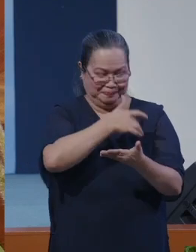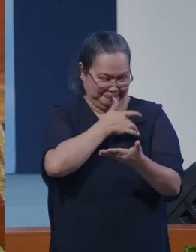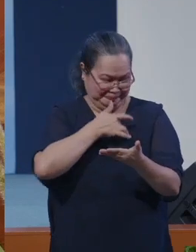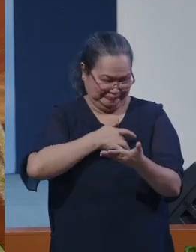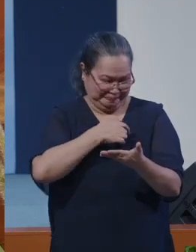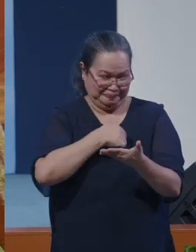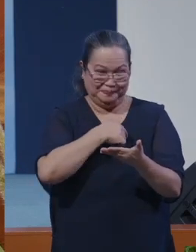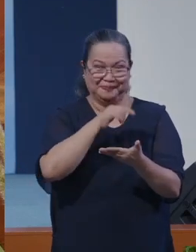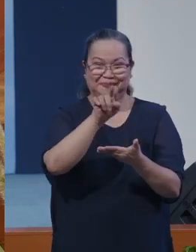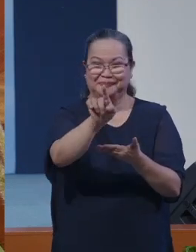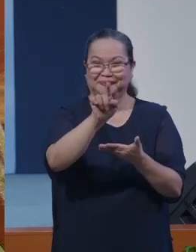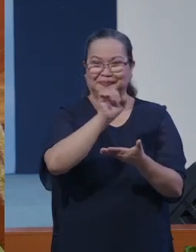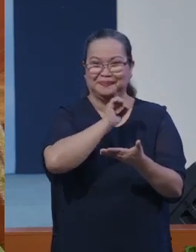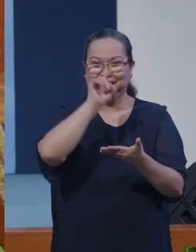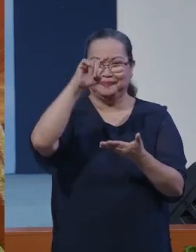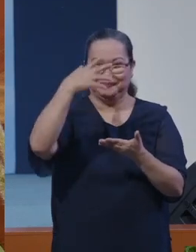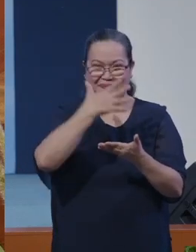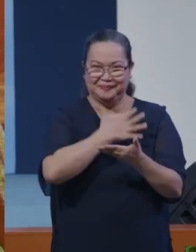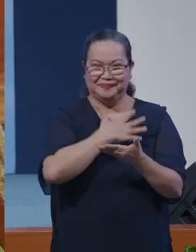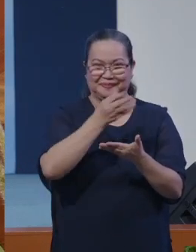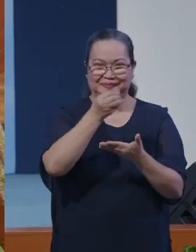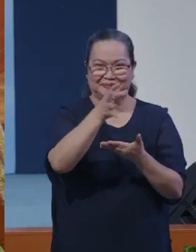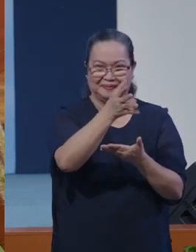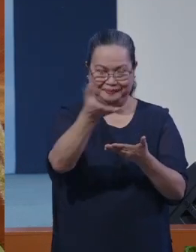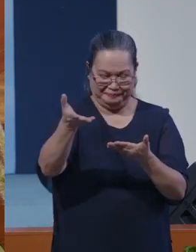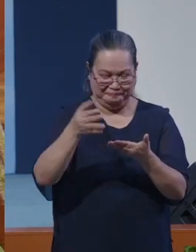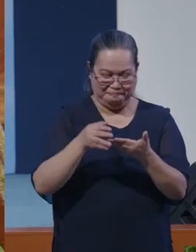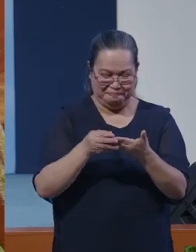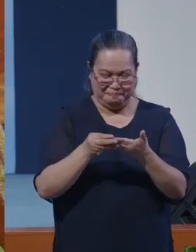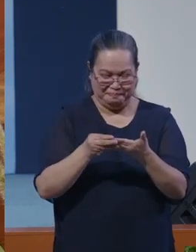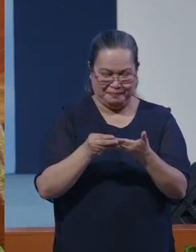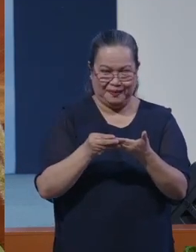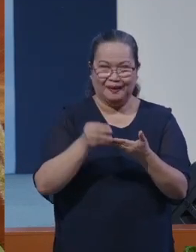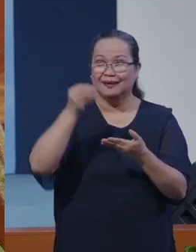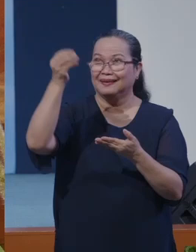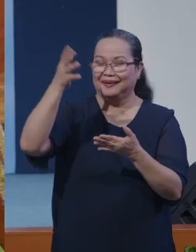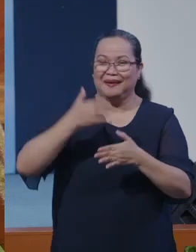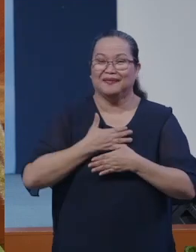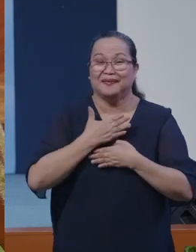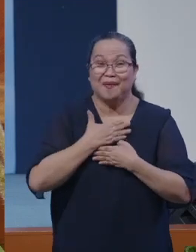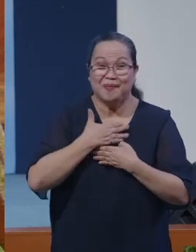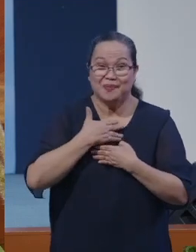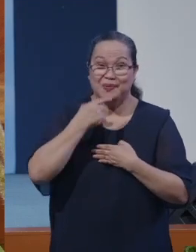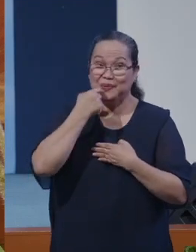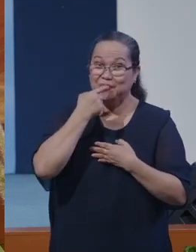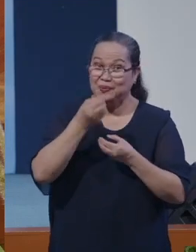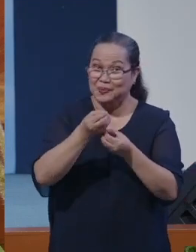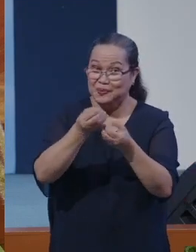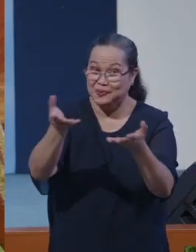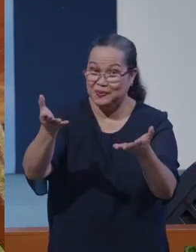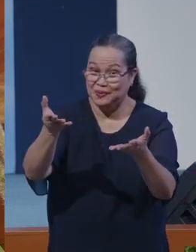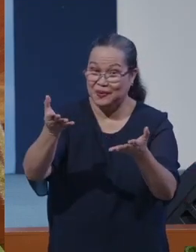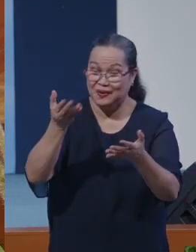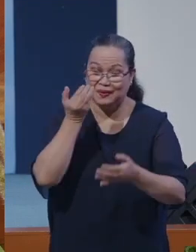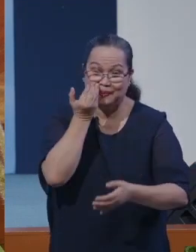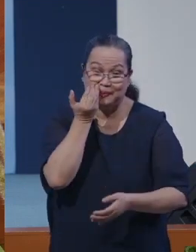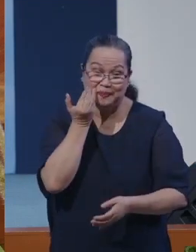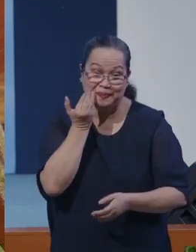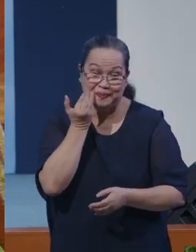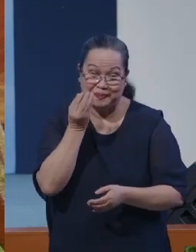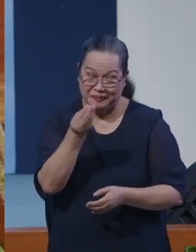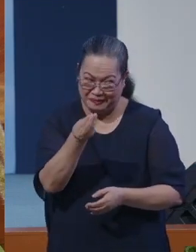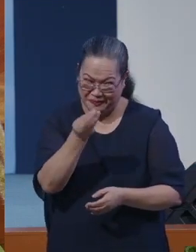faith. According to the grace that has been given you. Give cheerfully. He who sows sparingly shall